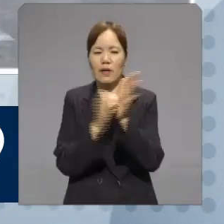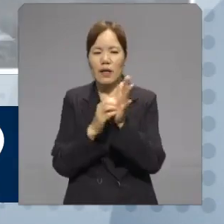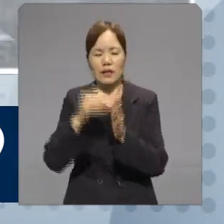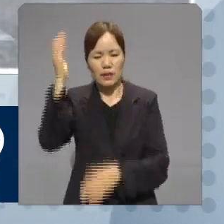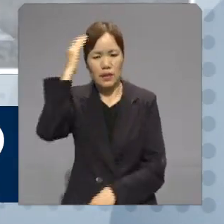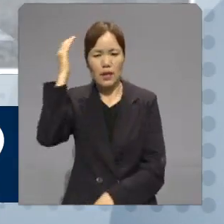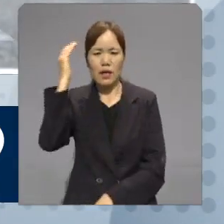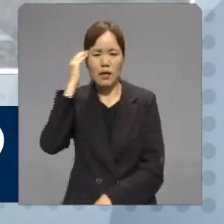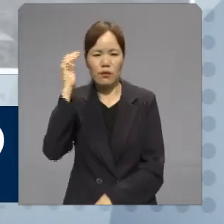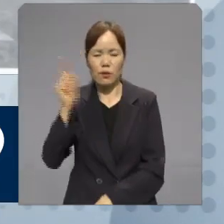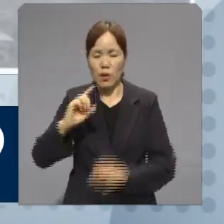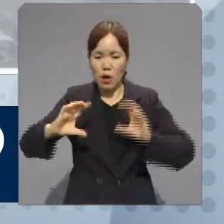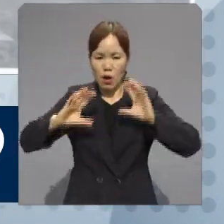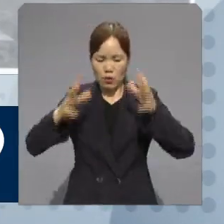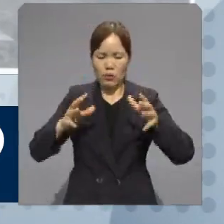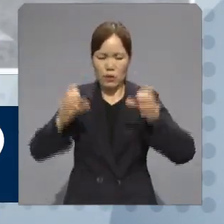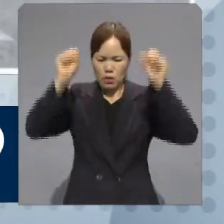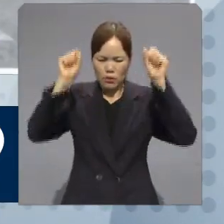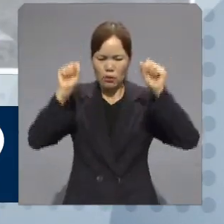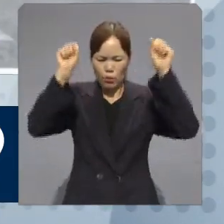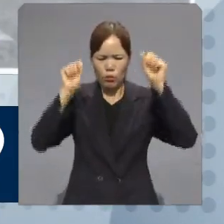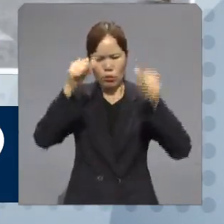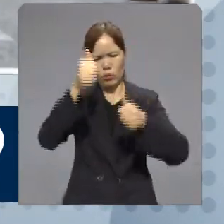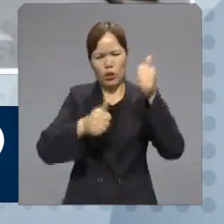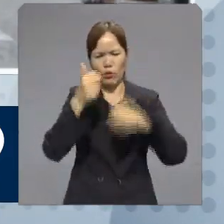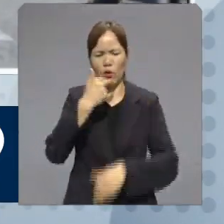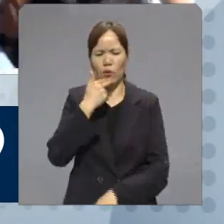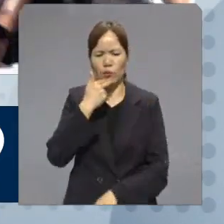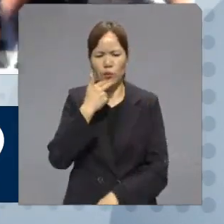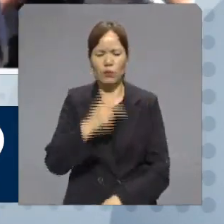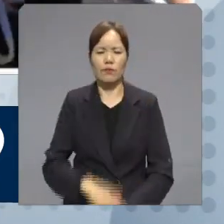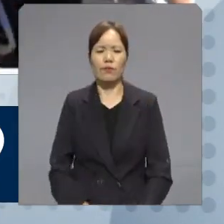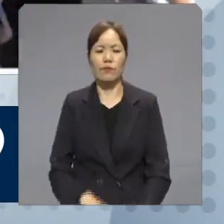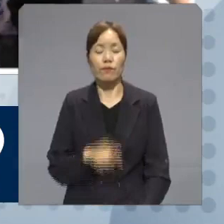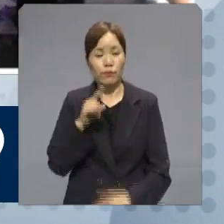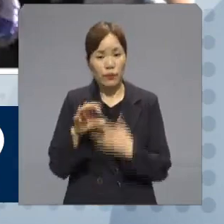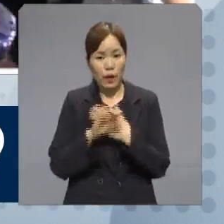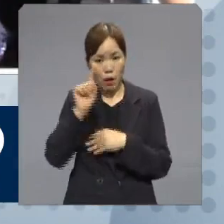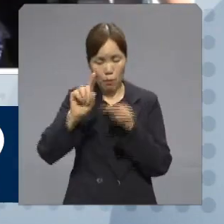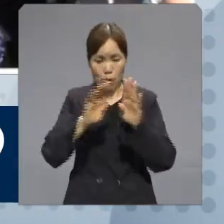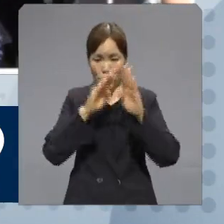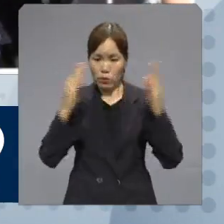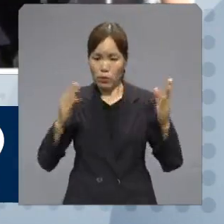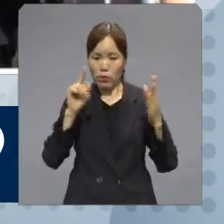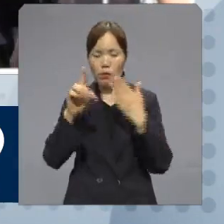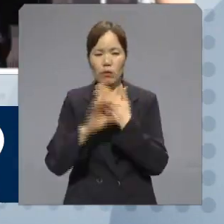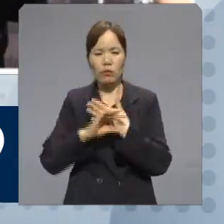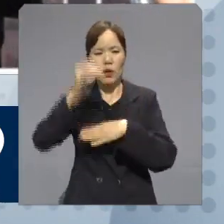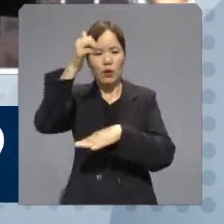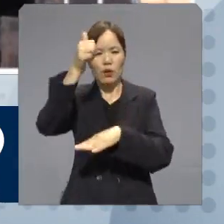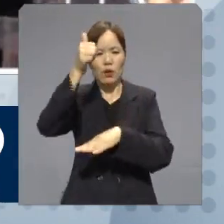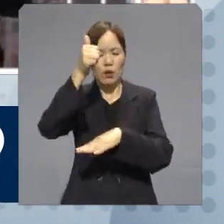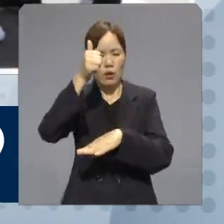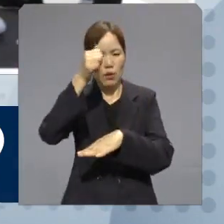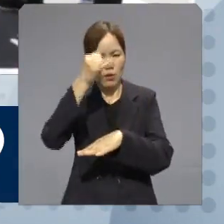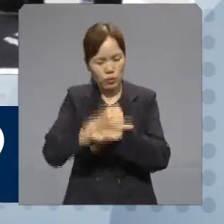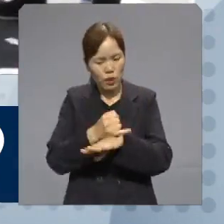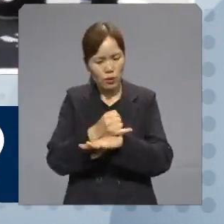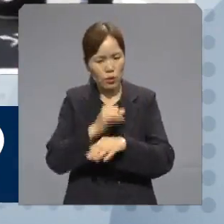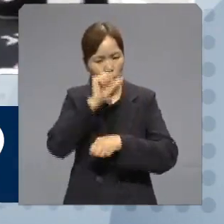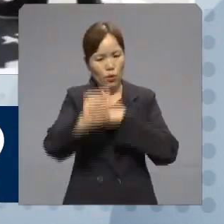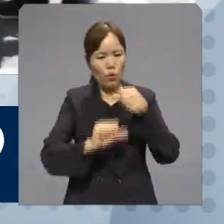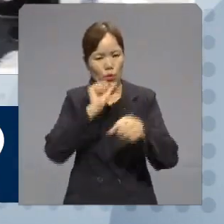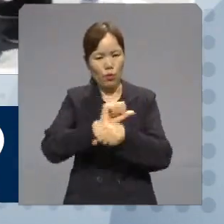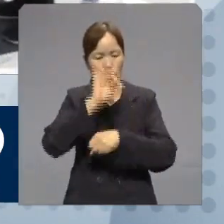우리나라에 국제 스포츠가 없습니다 이런 걸 감안할 때 한번 열리게 되면은 최소 5년 10년 이상을